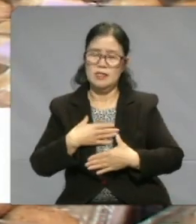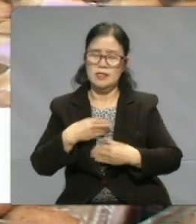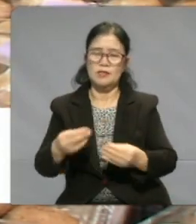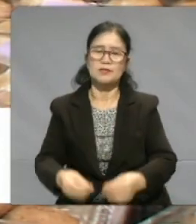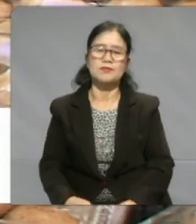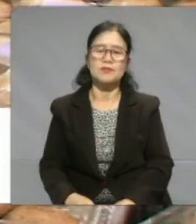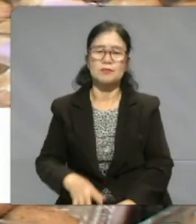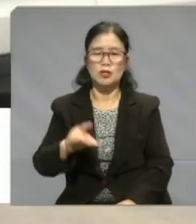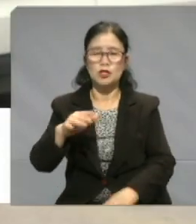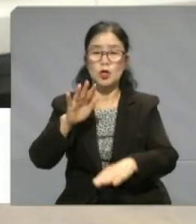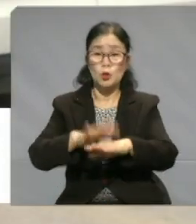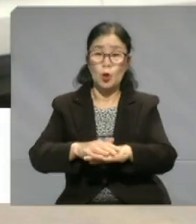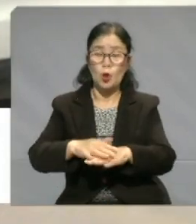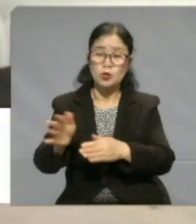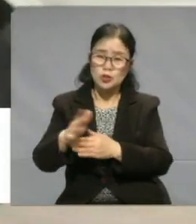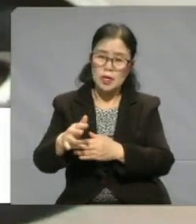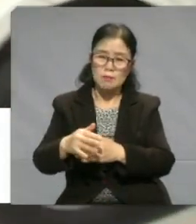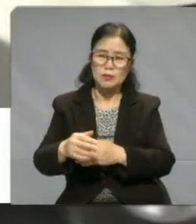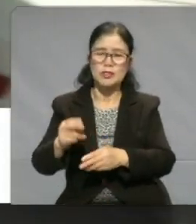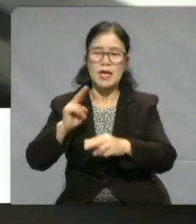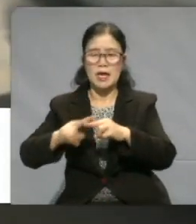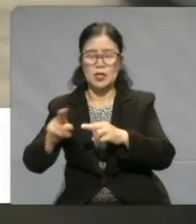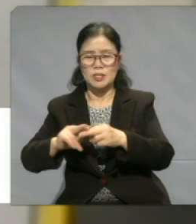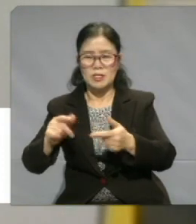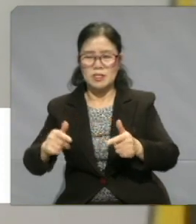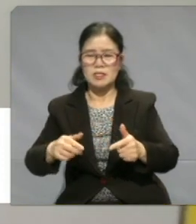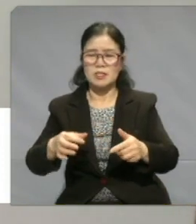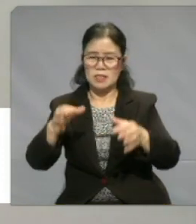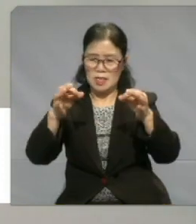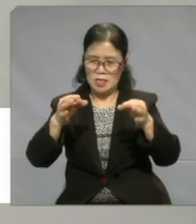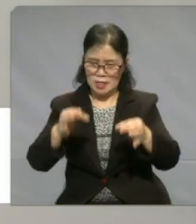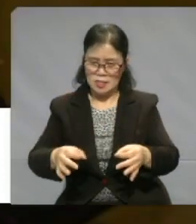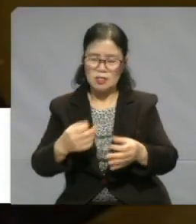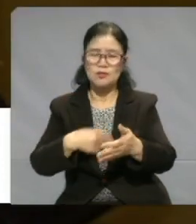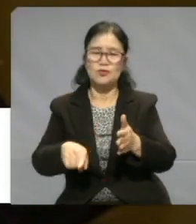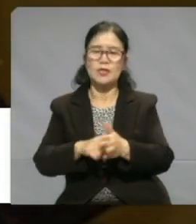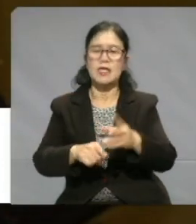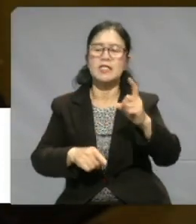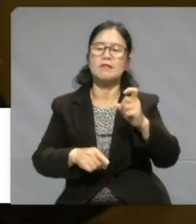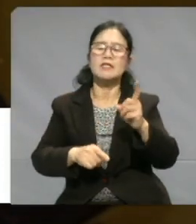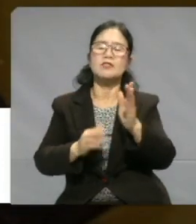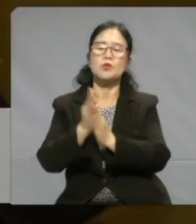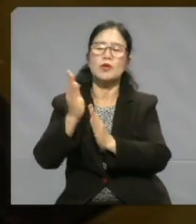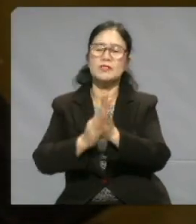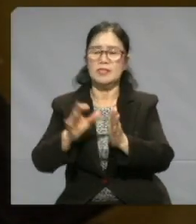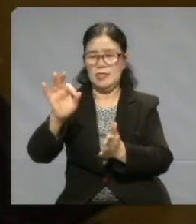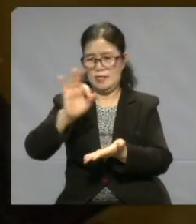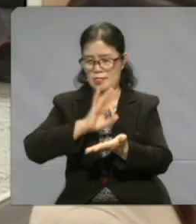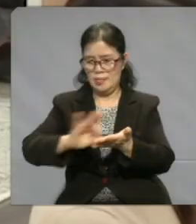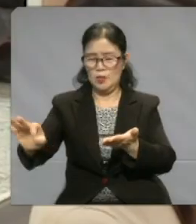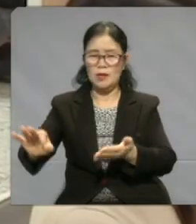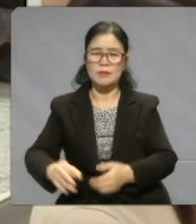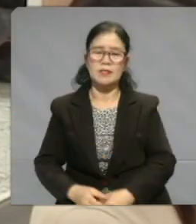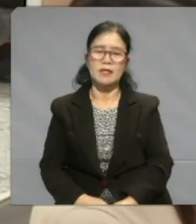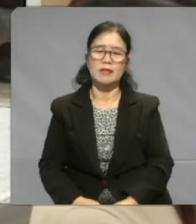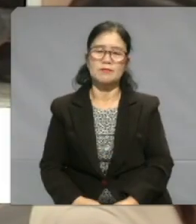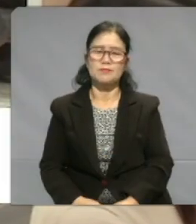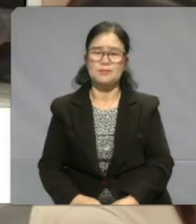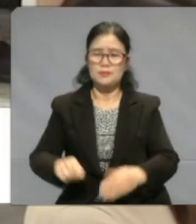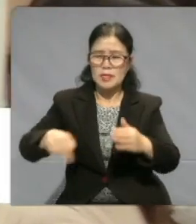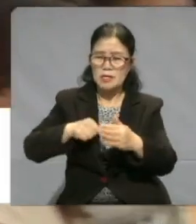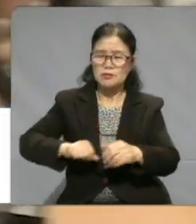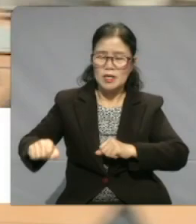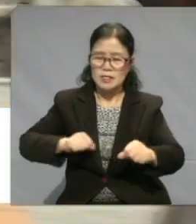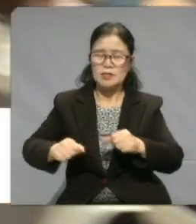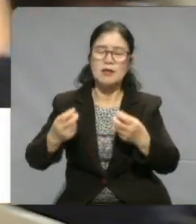우선 농수산물과 에너지 등 가격 안정을 위해 11조 원 규모 예산을 투입합니다. 내수